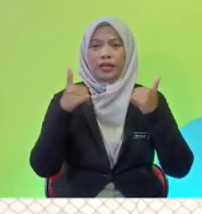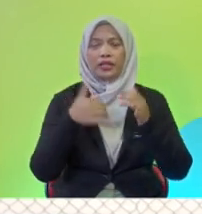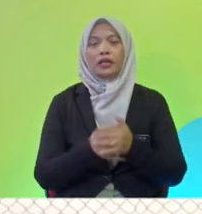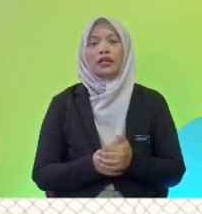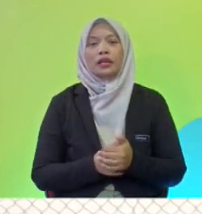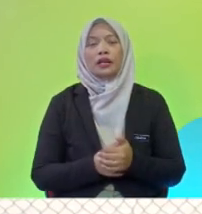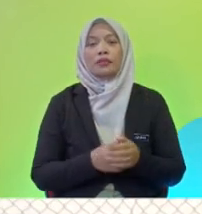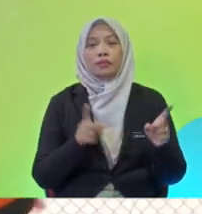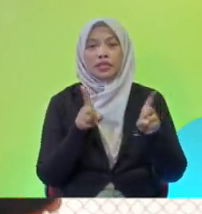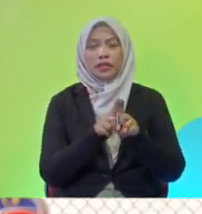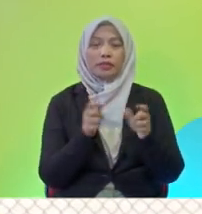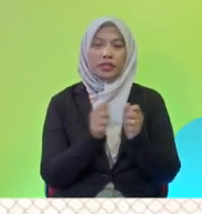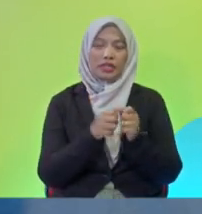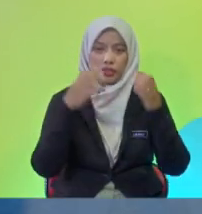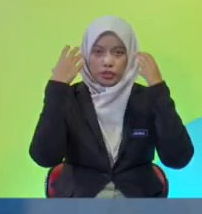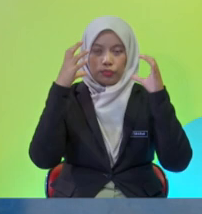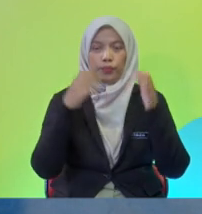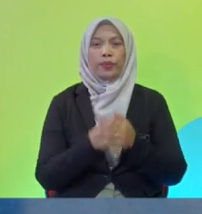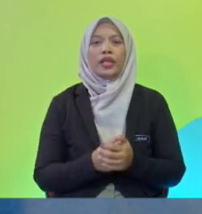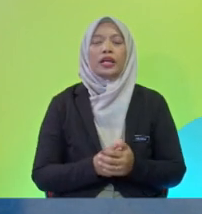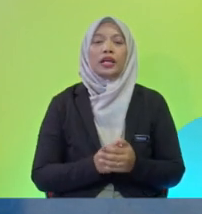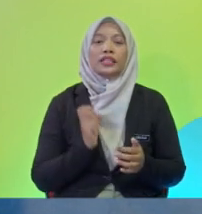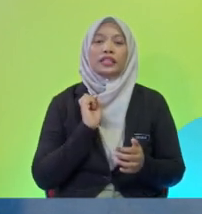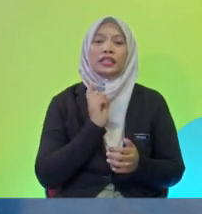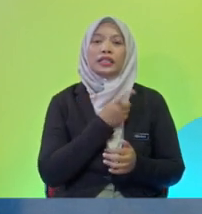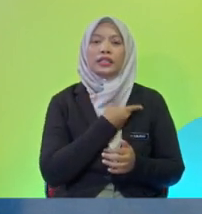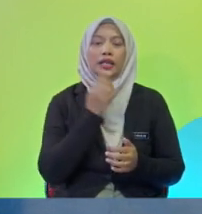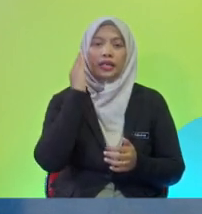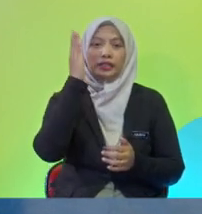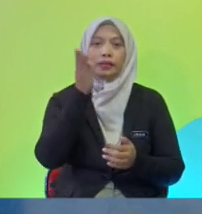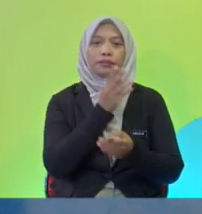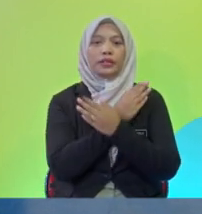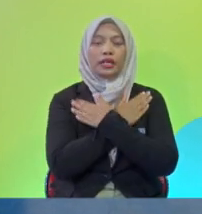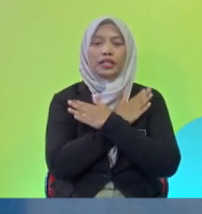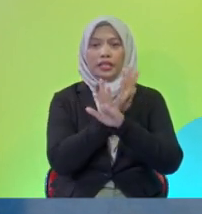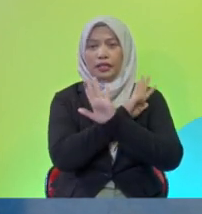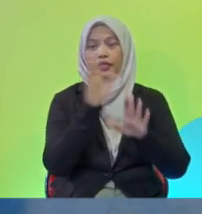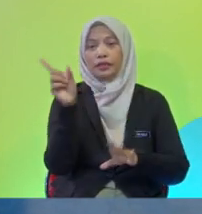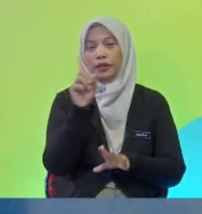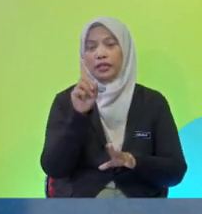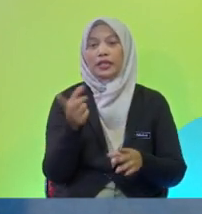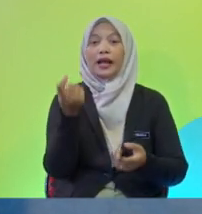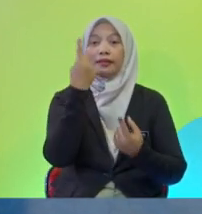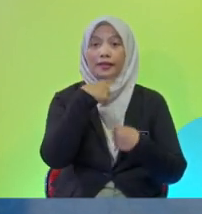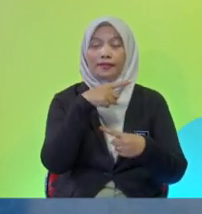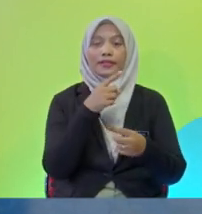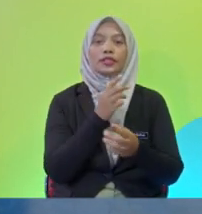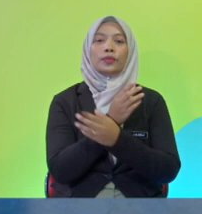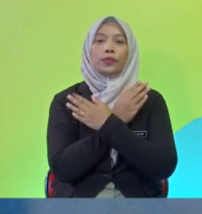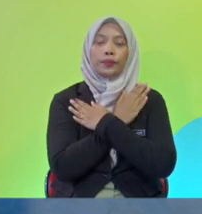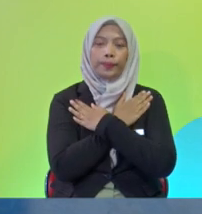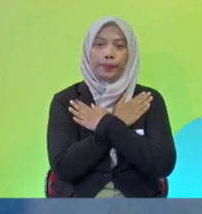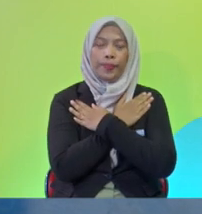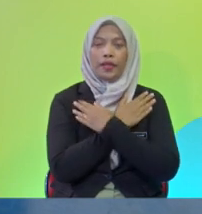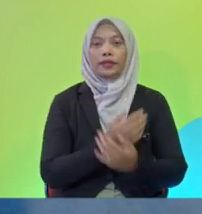tak sabar dah nak bermain bersama dengan cikgu. Baiklah. Kita berehat seketika, cikgu. Baiklah, okey. Murid-murid, jangan ke mana-mana. Kembali selepas ini, nanti